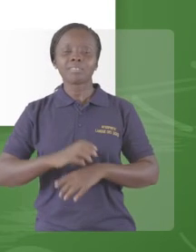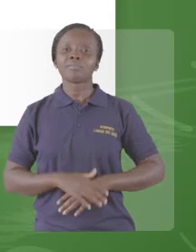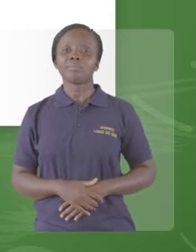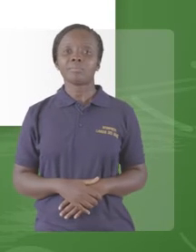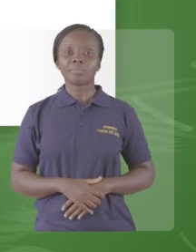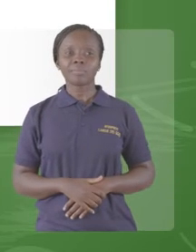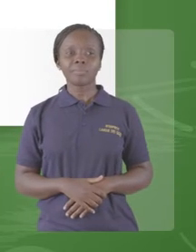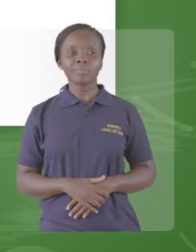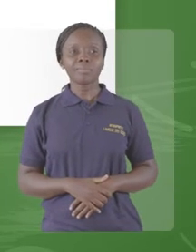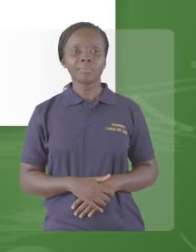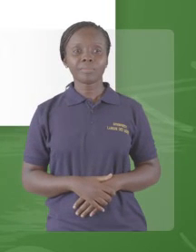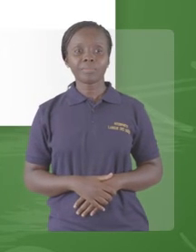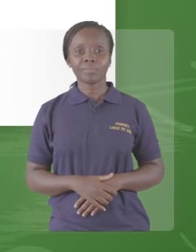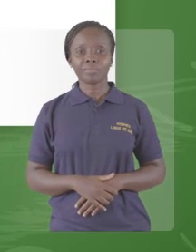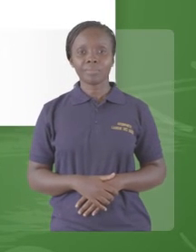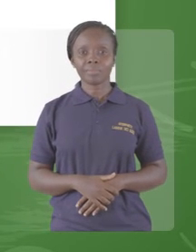Consigne.